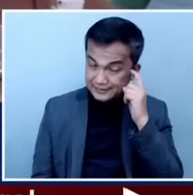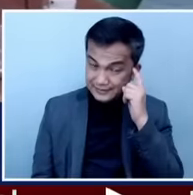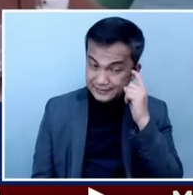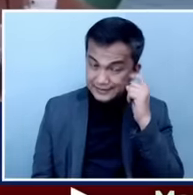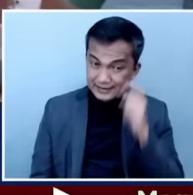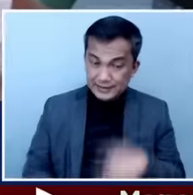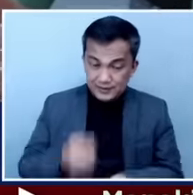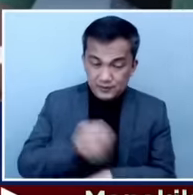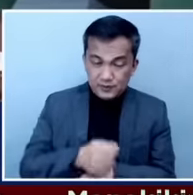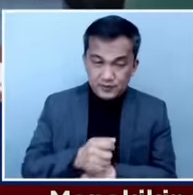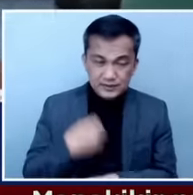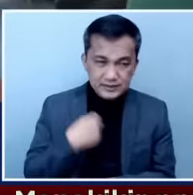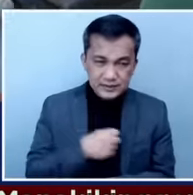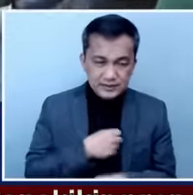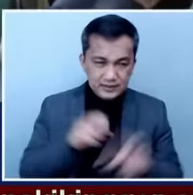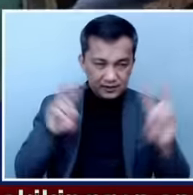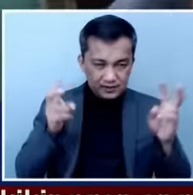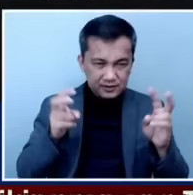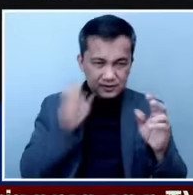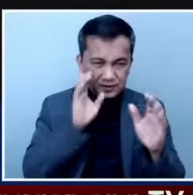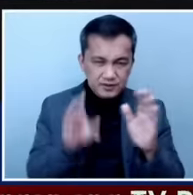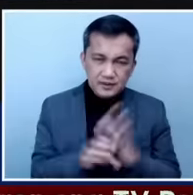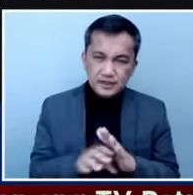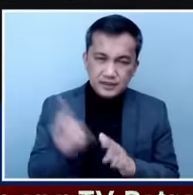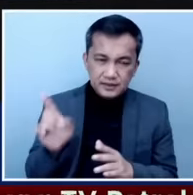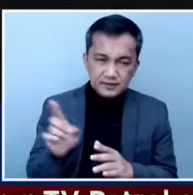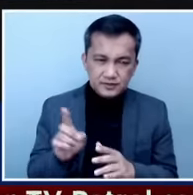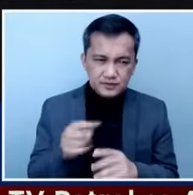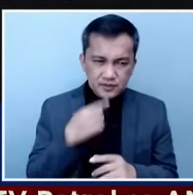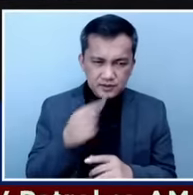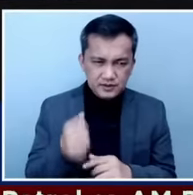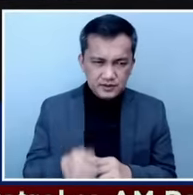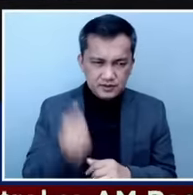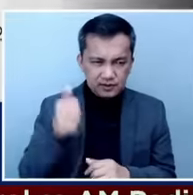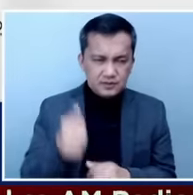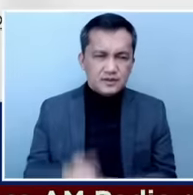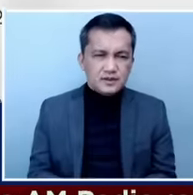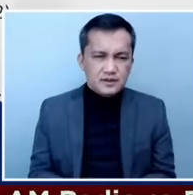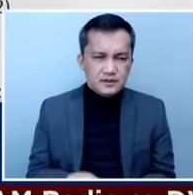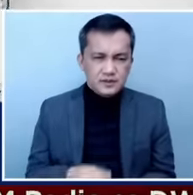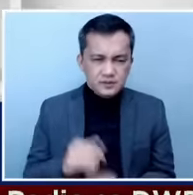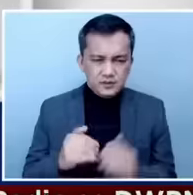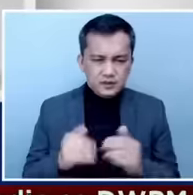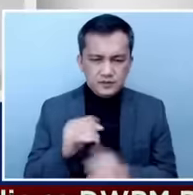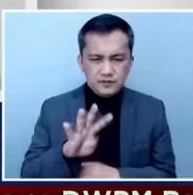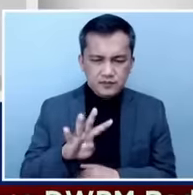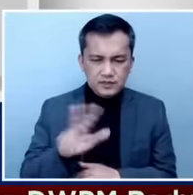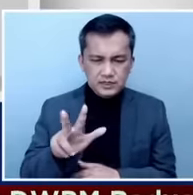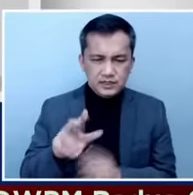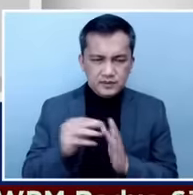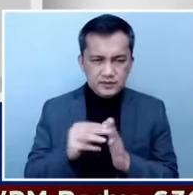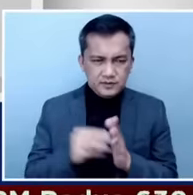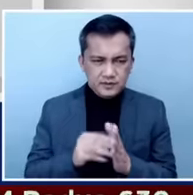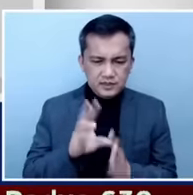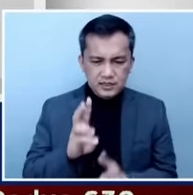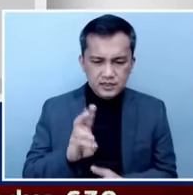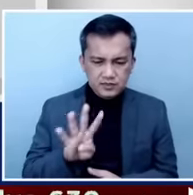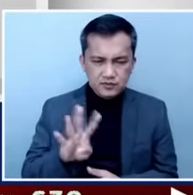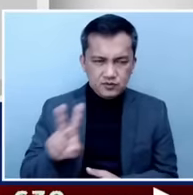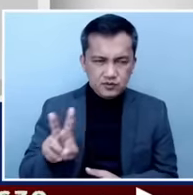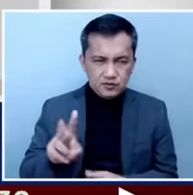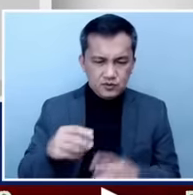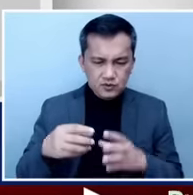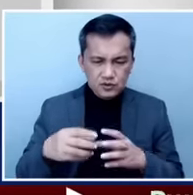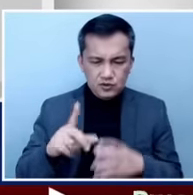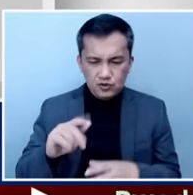sa Senado ang kontrobersyal na larawang ito nang umano'y isang nanalo ng mahigit 43 million pesos sa 642 Lotto Draw